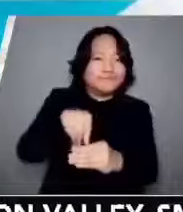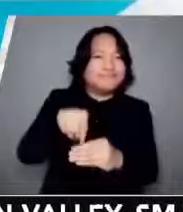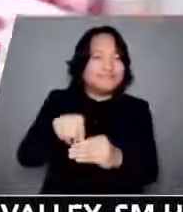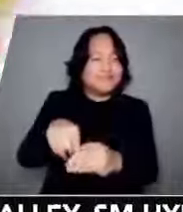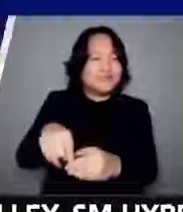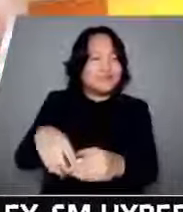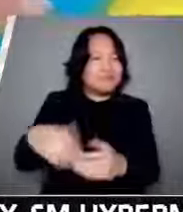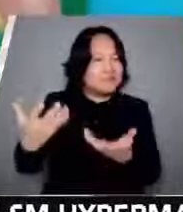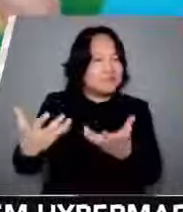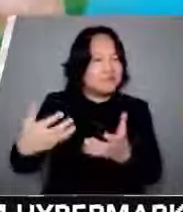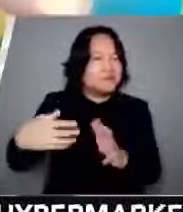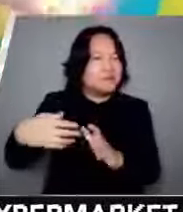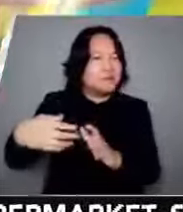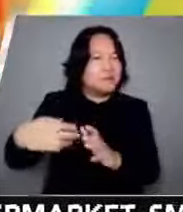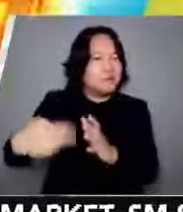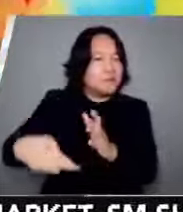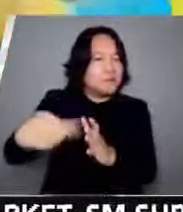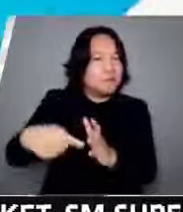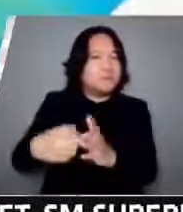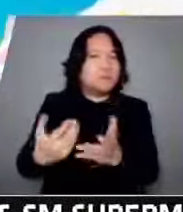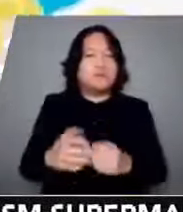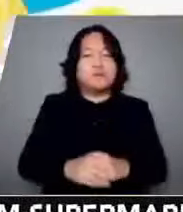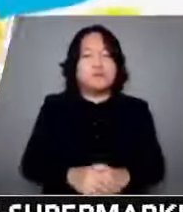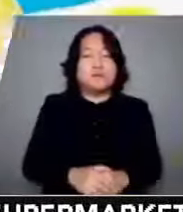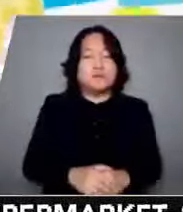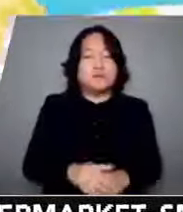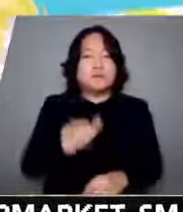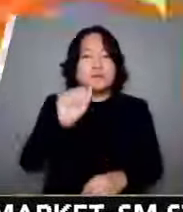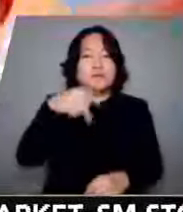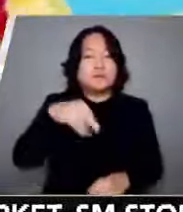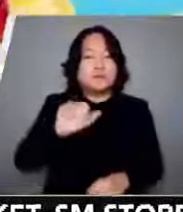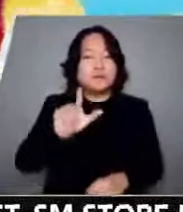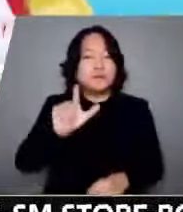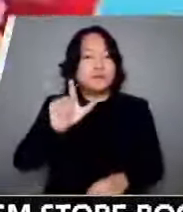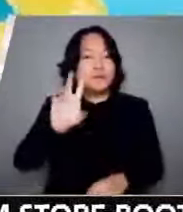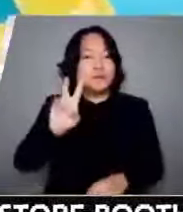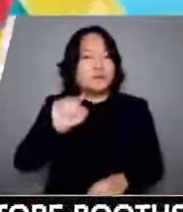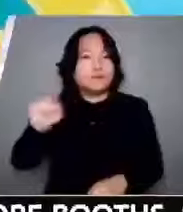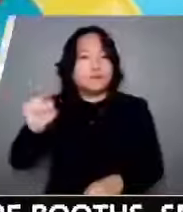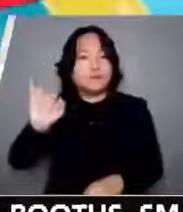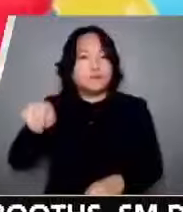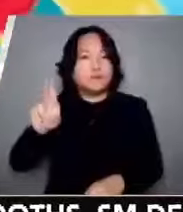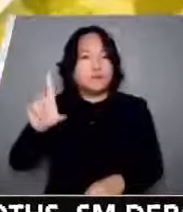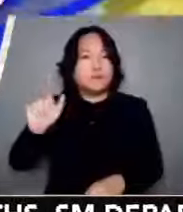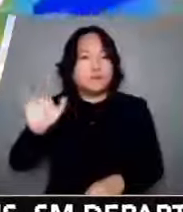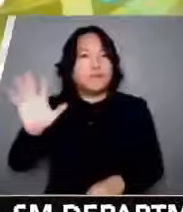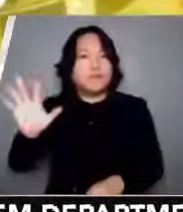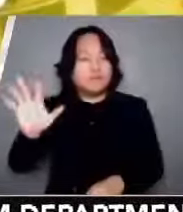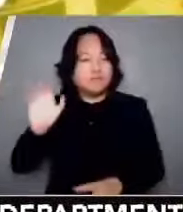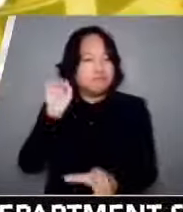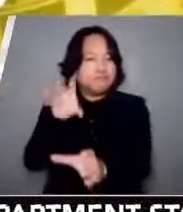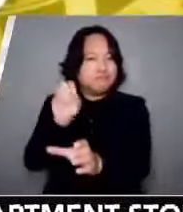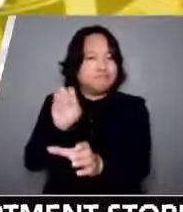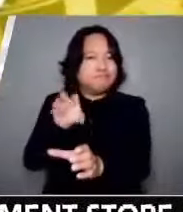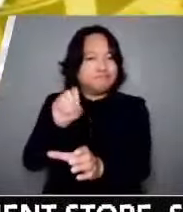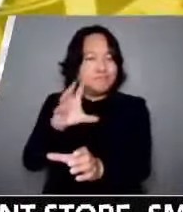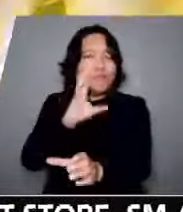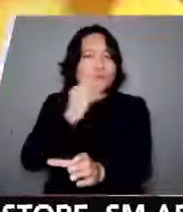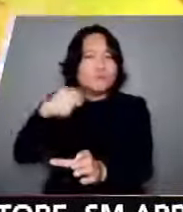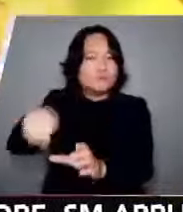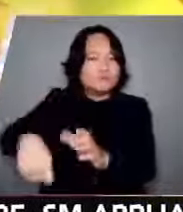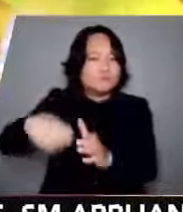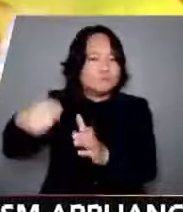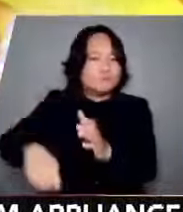sa Sabado, April 27 at tatagal hanggang July 5. Abangan din ang dance music video ng network promo kasama